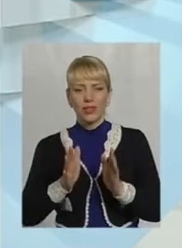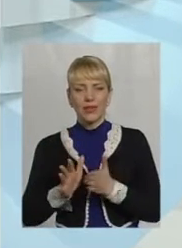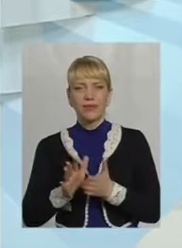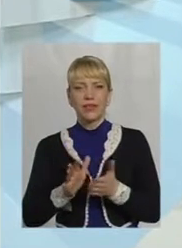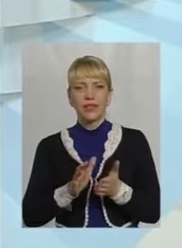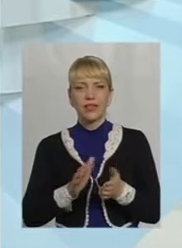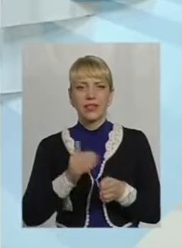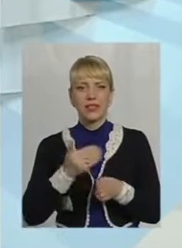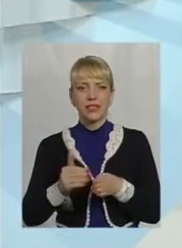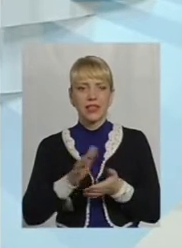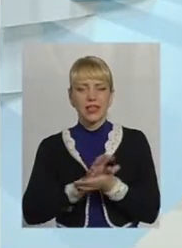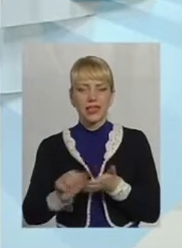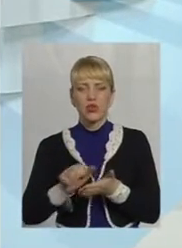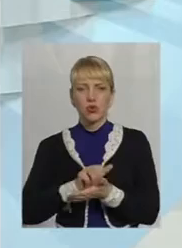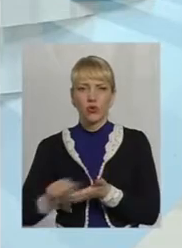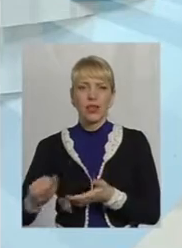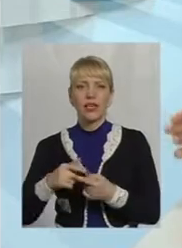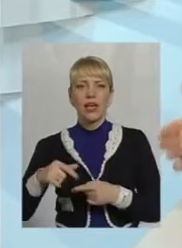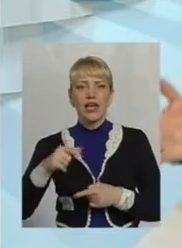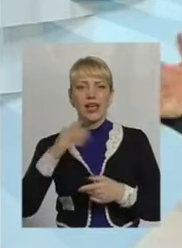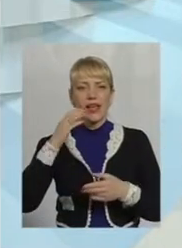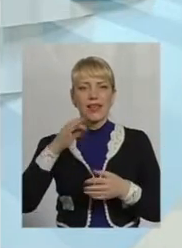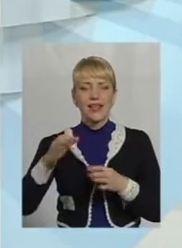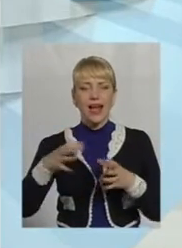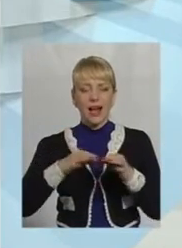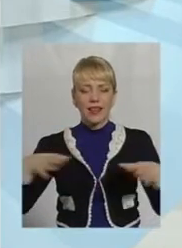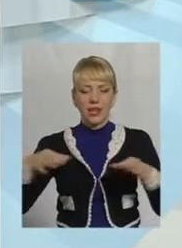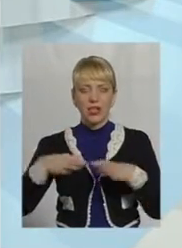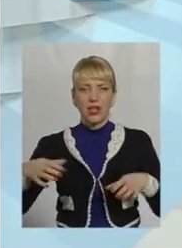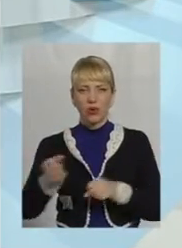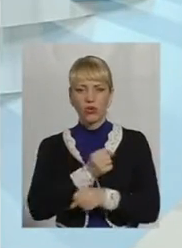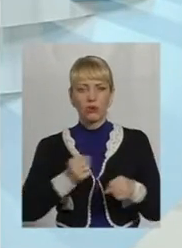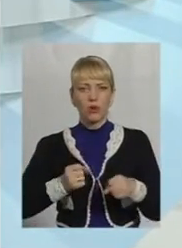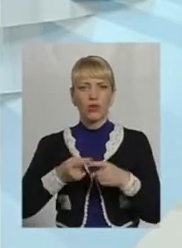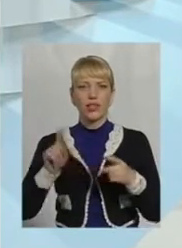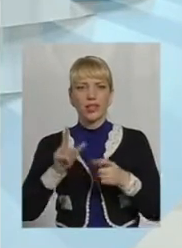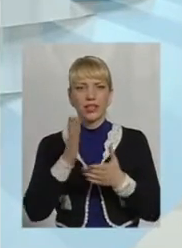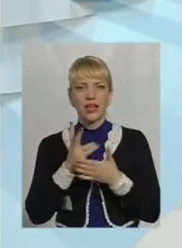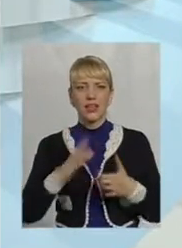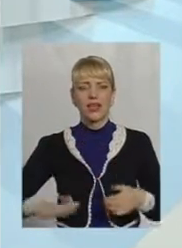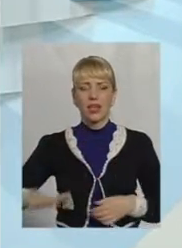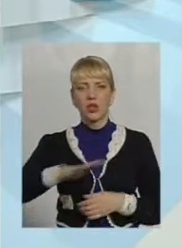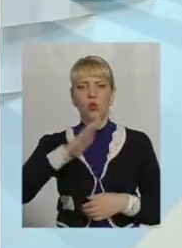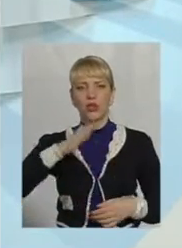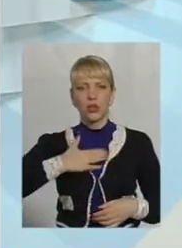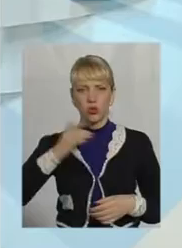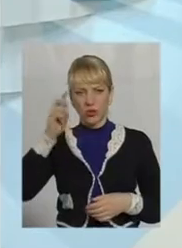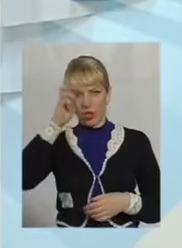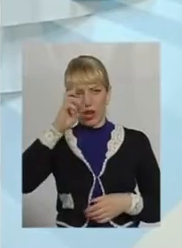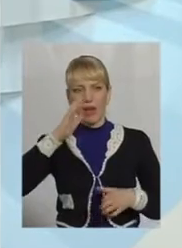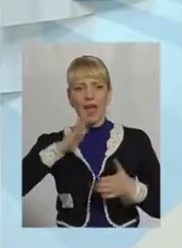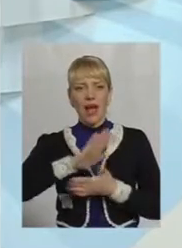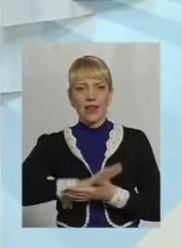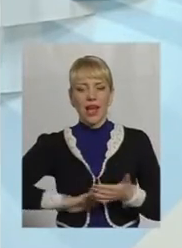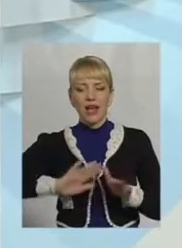знищувати ядерні озброєння, розташовані на території української держави. А далі, після того,